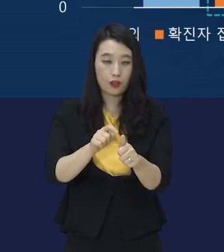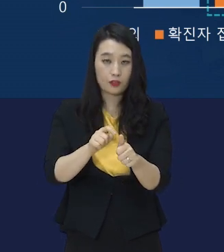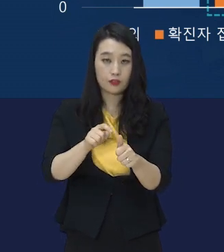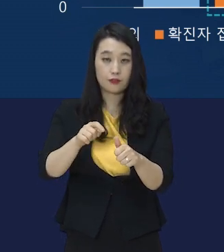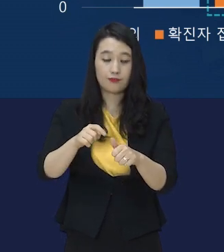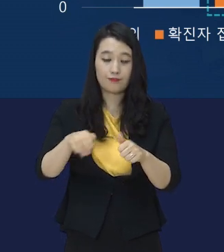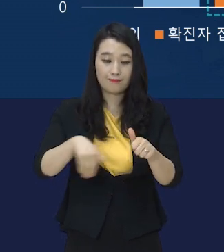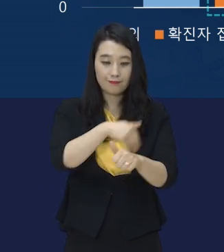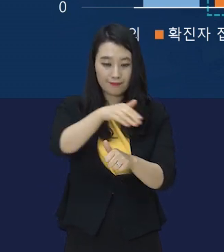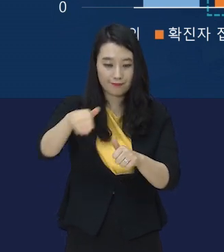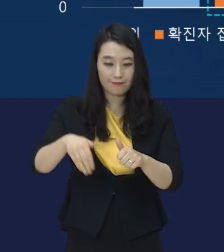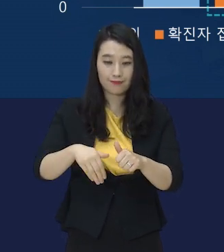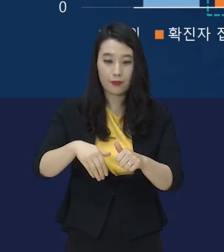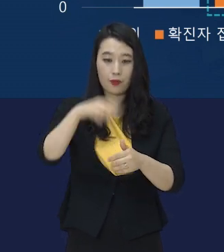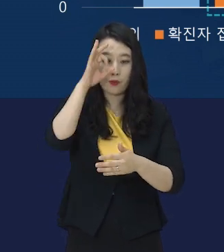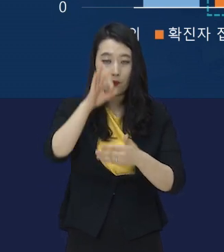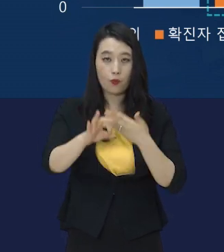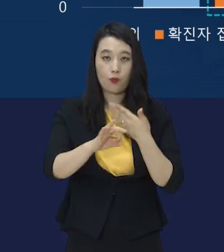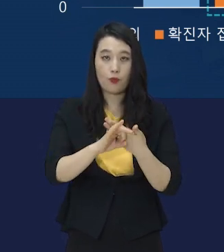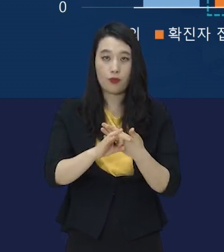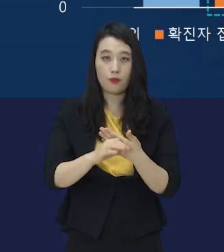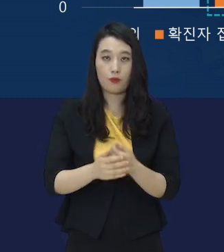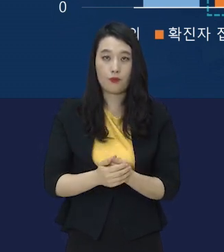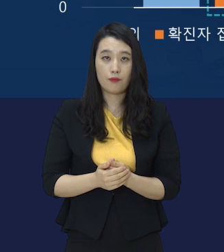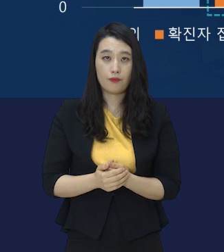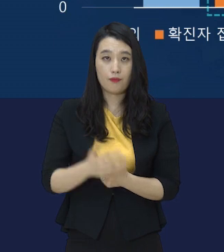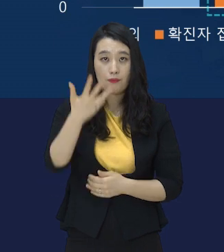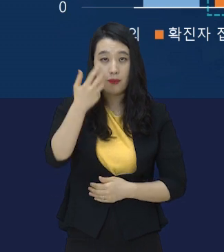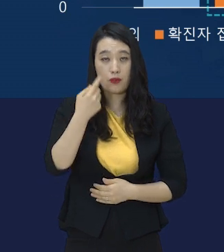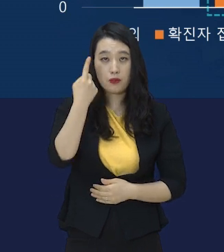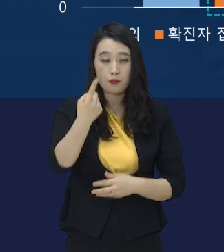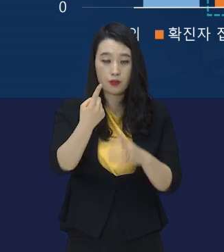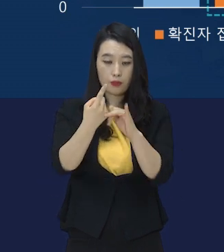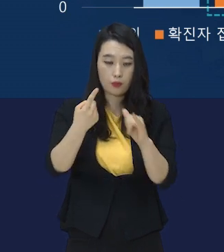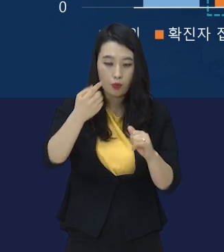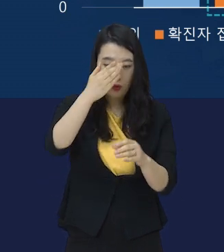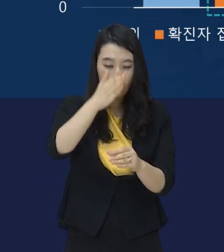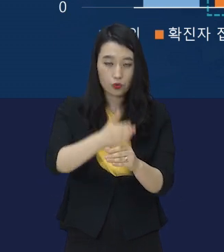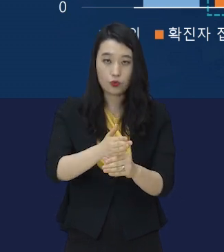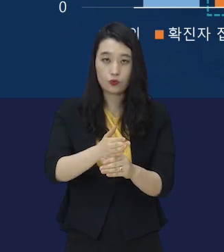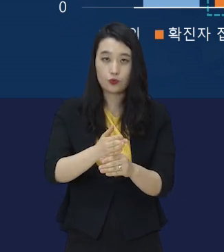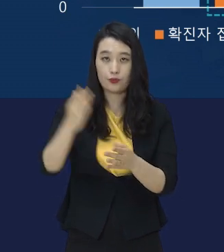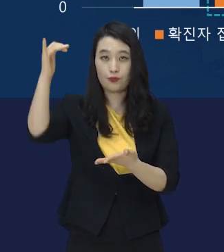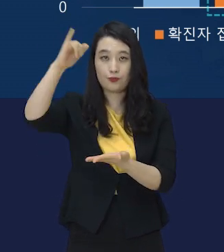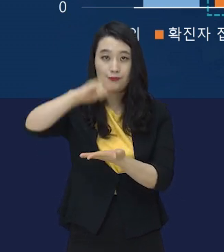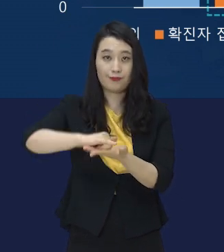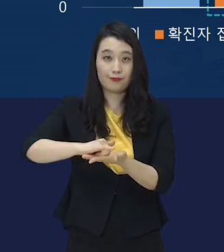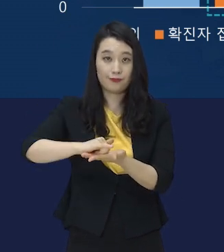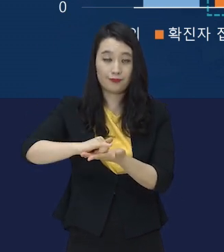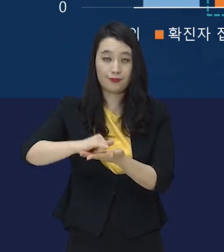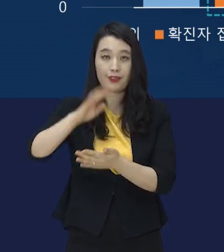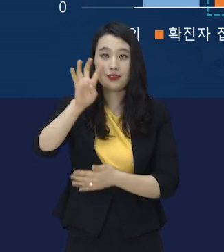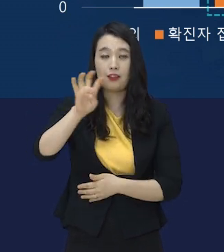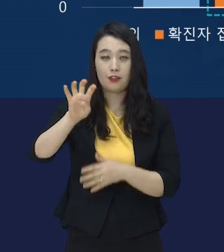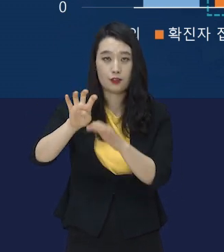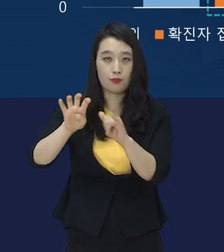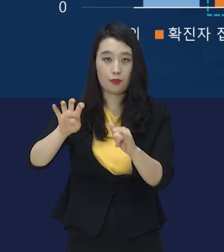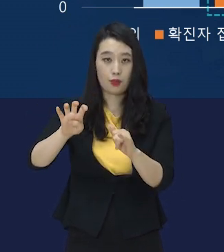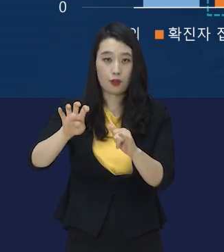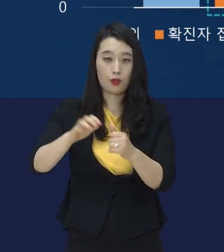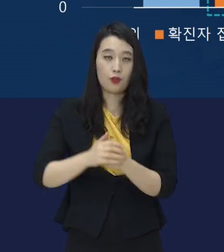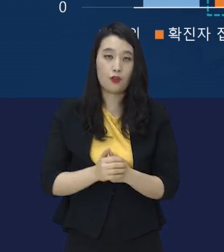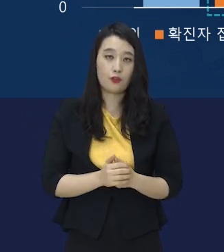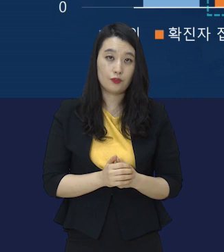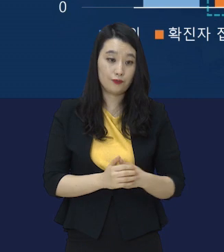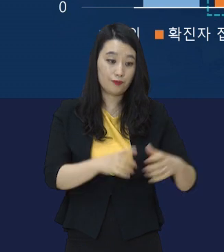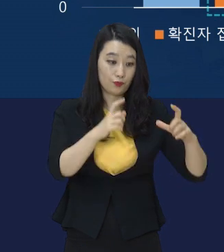더 자세히 들여다보시면 81명의 확진자 중 해외 유입이 40명, 국내 지역